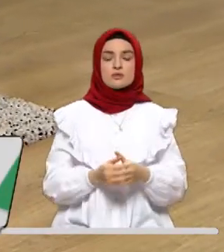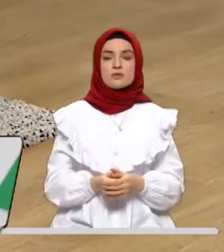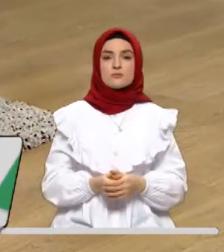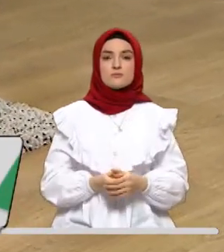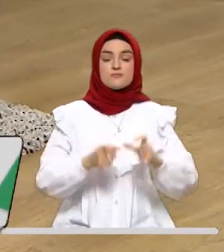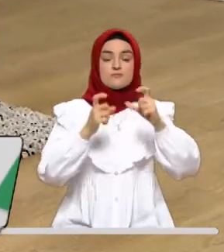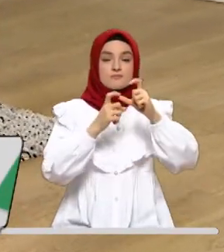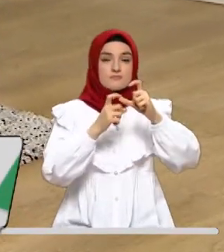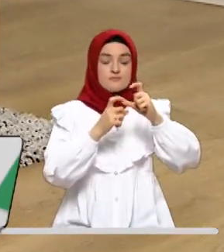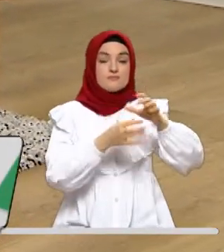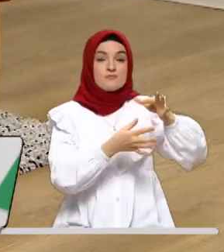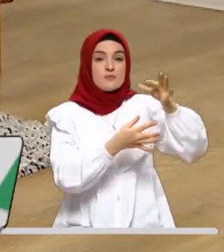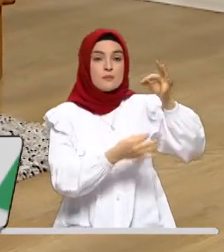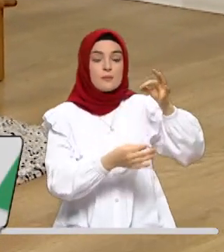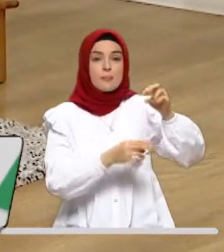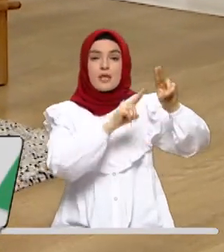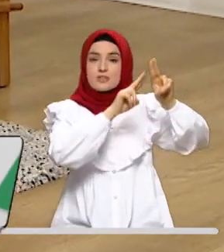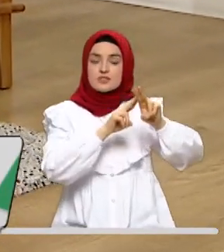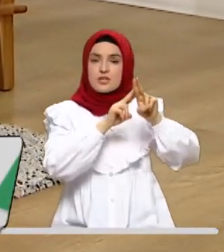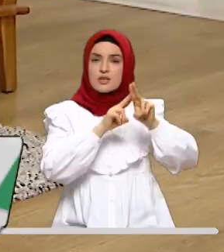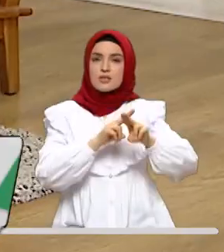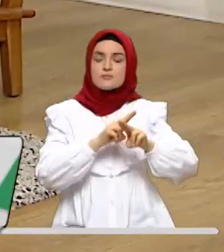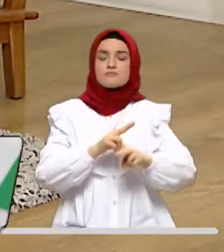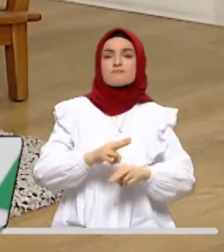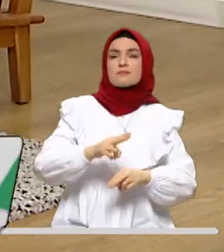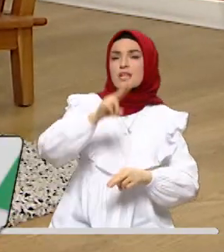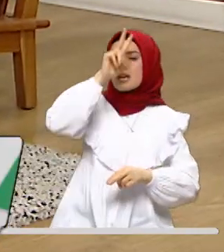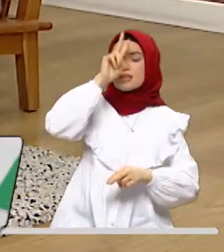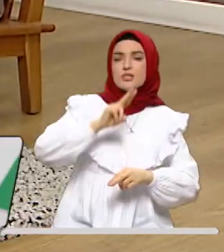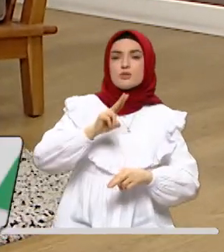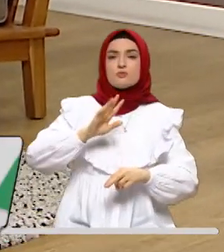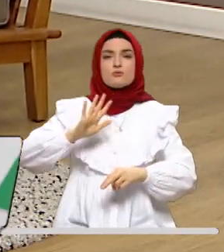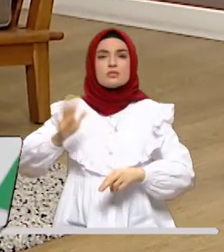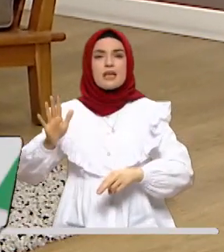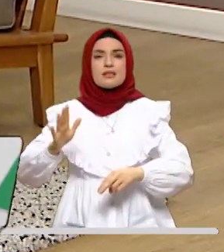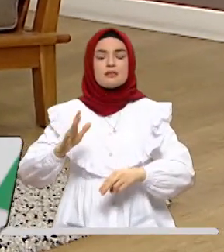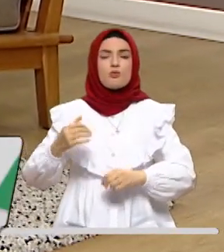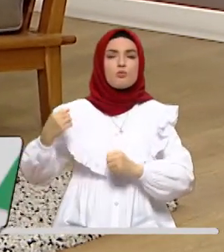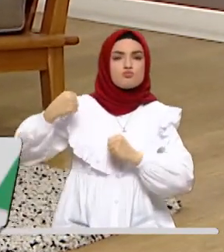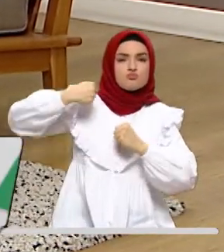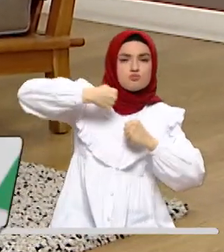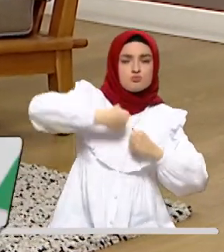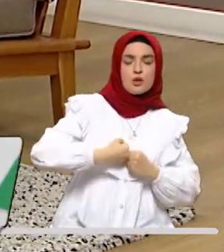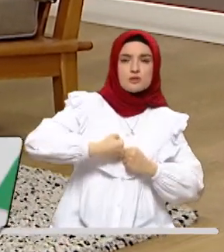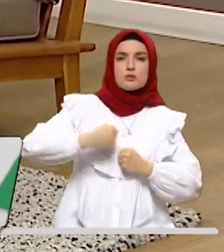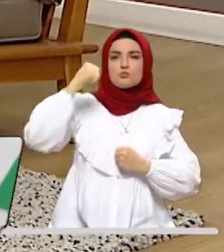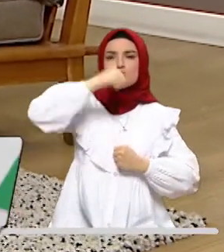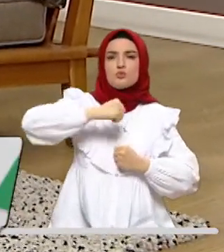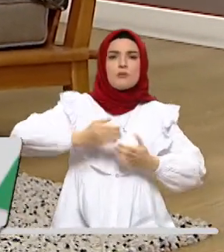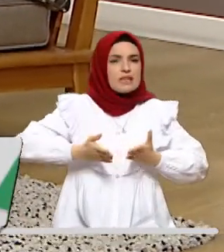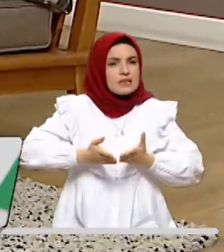Onbaşı Çanakkale'de 250 kiloluk topu kaldırıp düşmanın gemisine bindirebilir miydi?